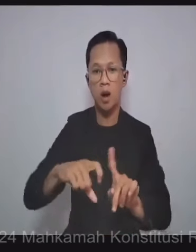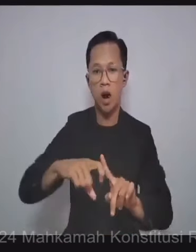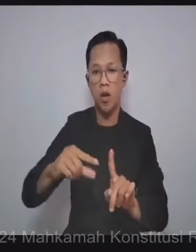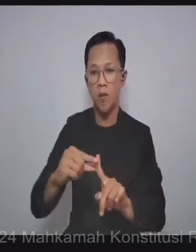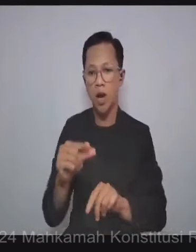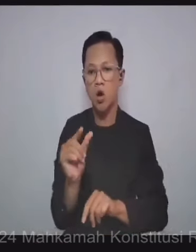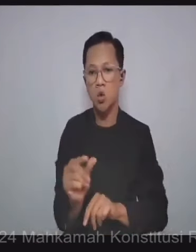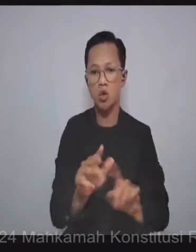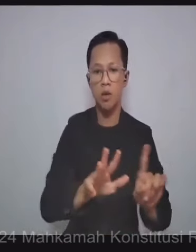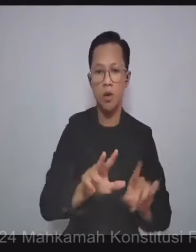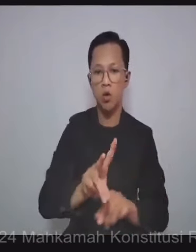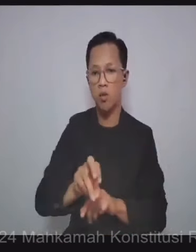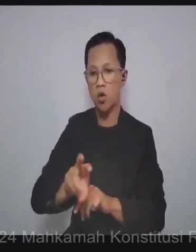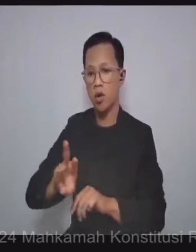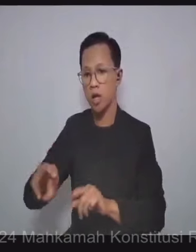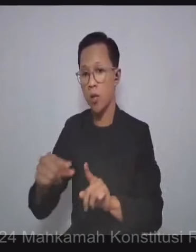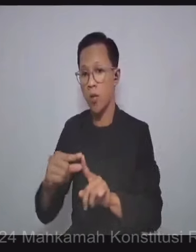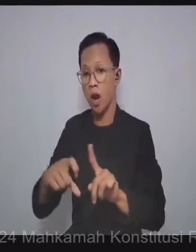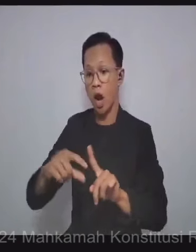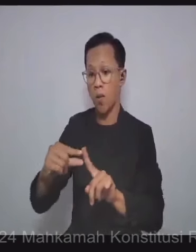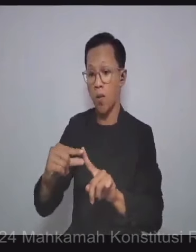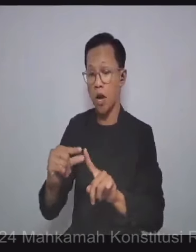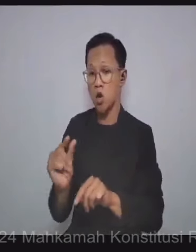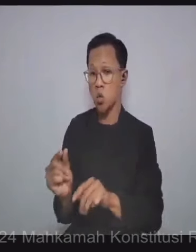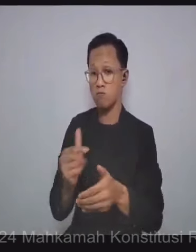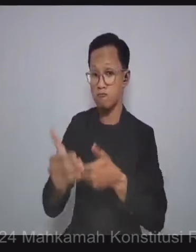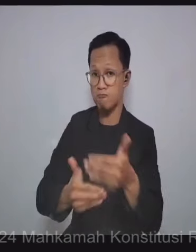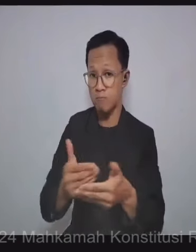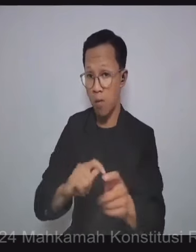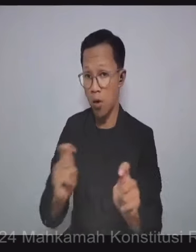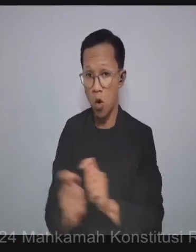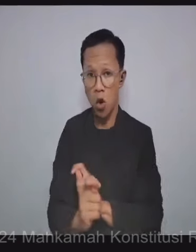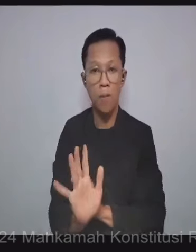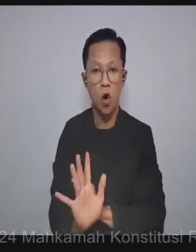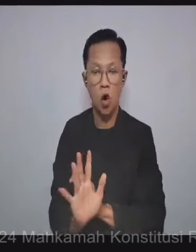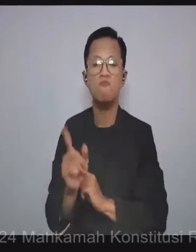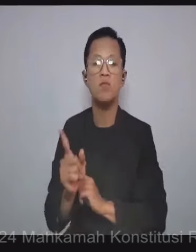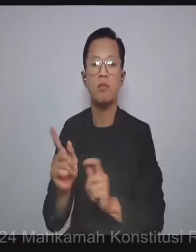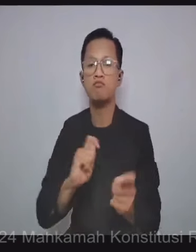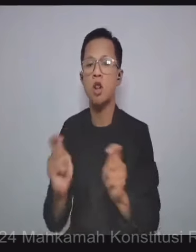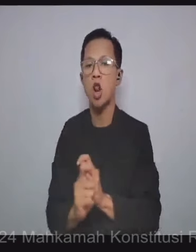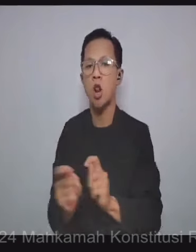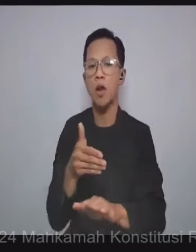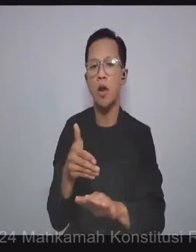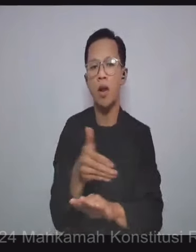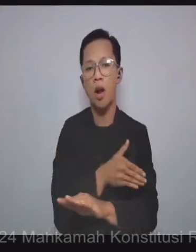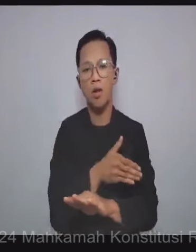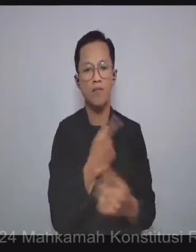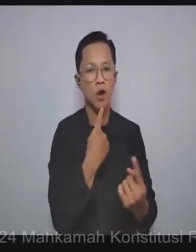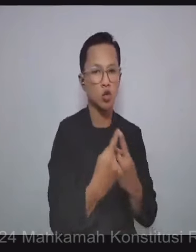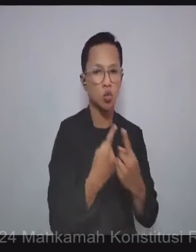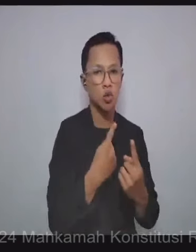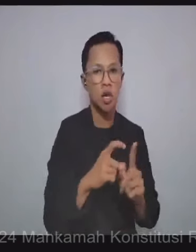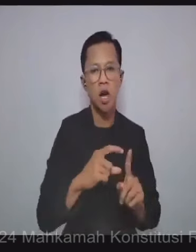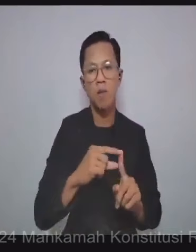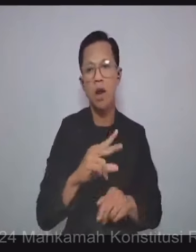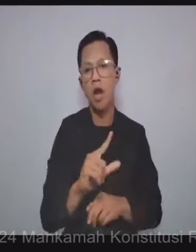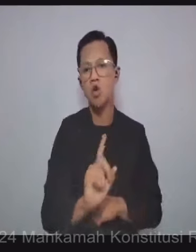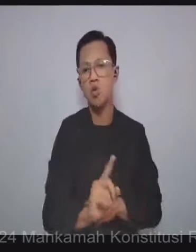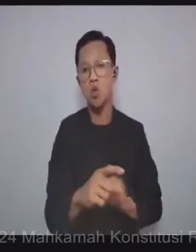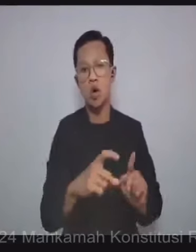mana PKPU tersebut belum dilakukan perubahan karena proses perubahannya wajib berkonsultasi dengan DPR sedangkan pada saat itu DPR sedang dalam